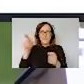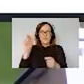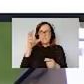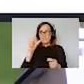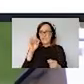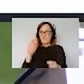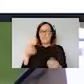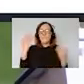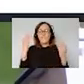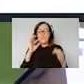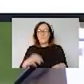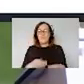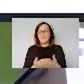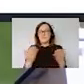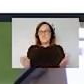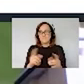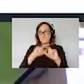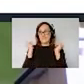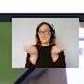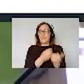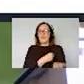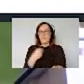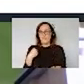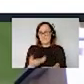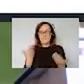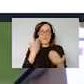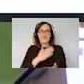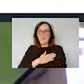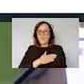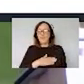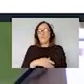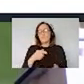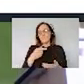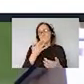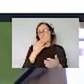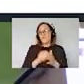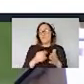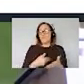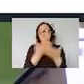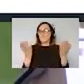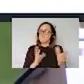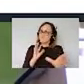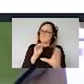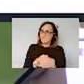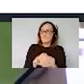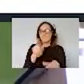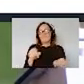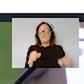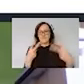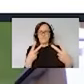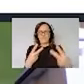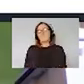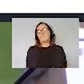Witam, zasadzie jesteście Państwo z całej Polski, dlatego bardzo, bardzo miło mówić do Państwa i mam nadzieję też angażować Państwa dzisiaj w